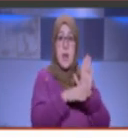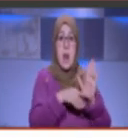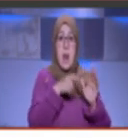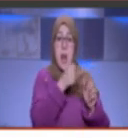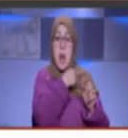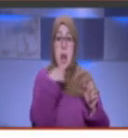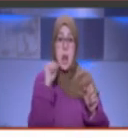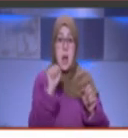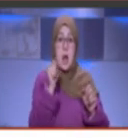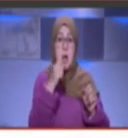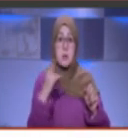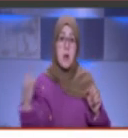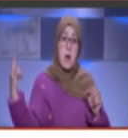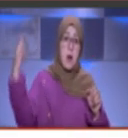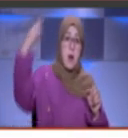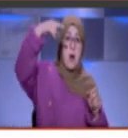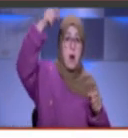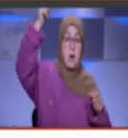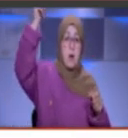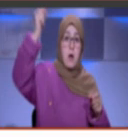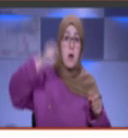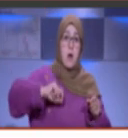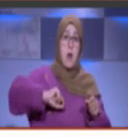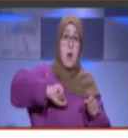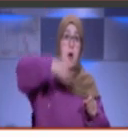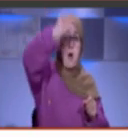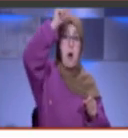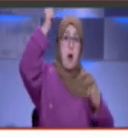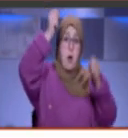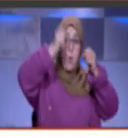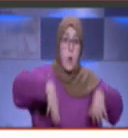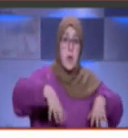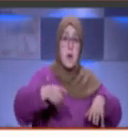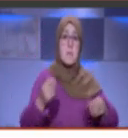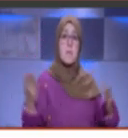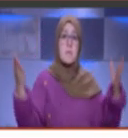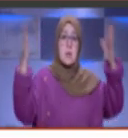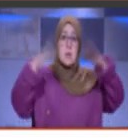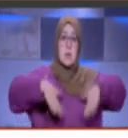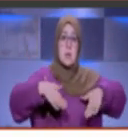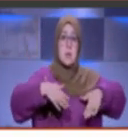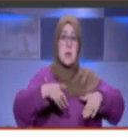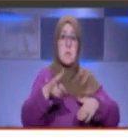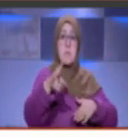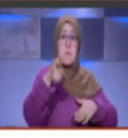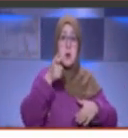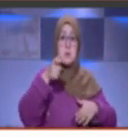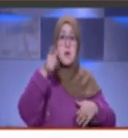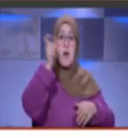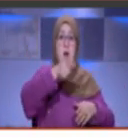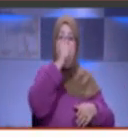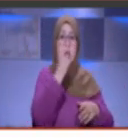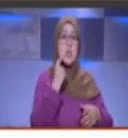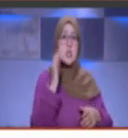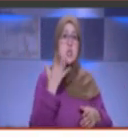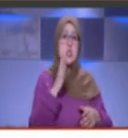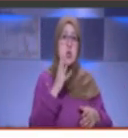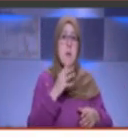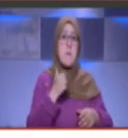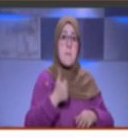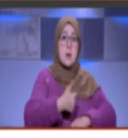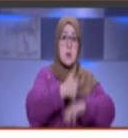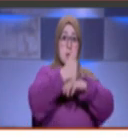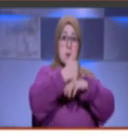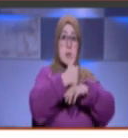الجوية قد أسفرت عن مقتل ثلاثة من حركة الشباب، أحدهم قيادي كبير يدعى يوسف